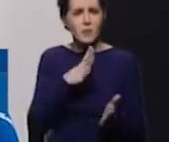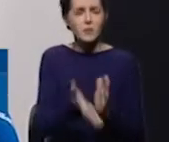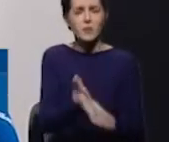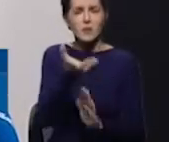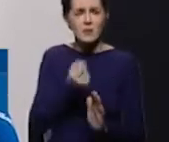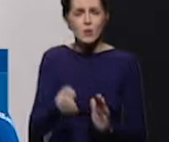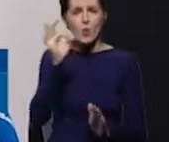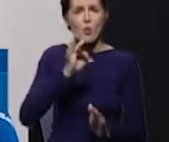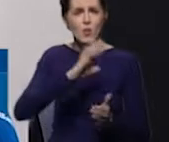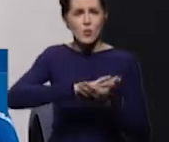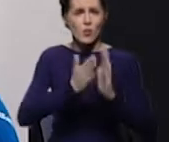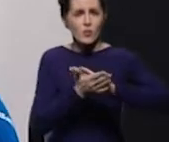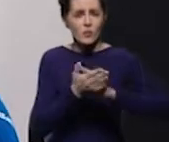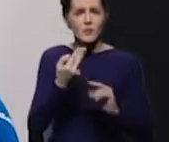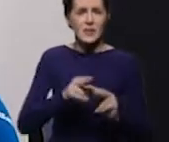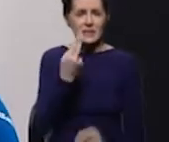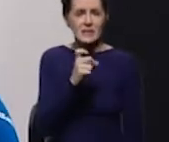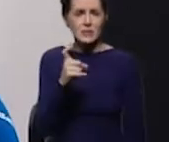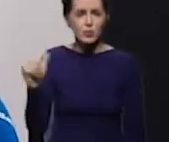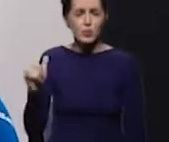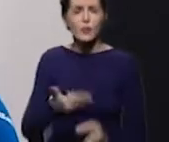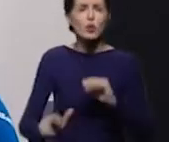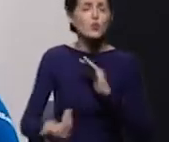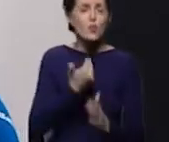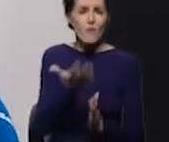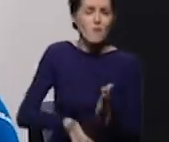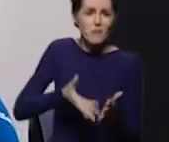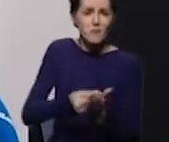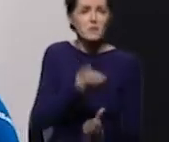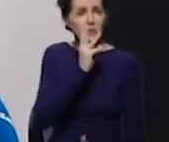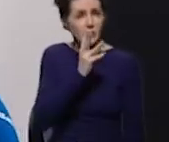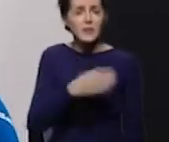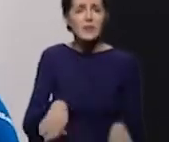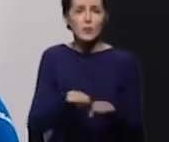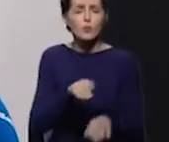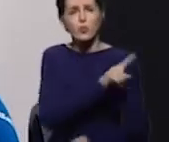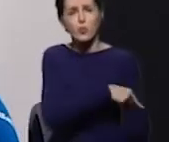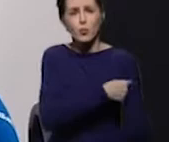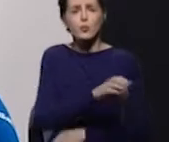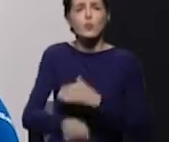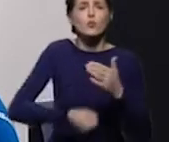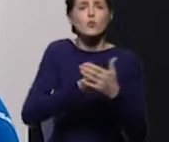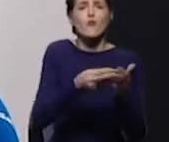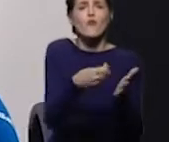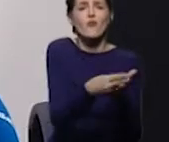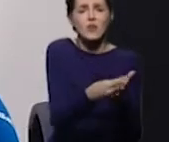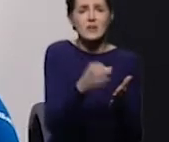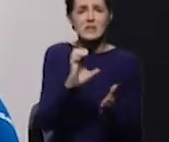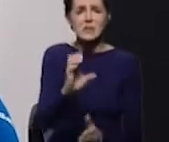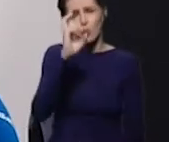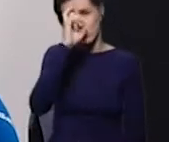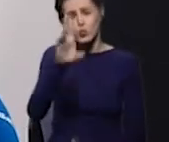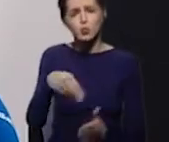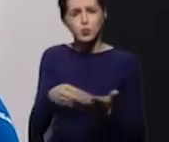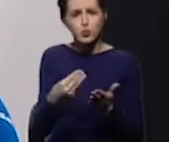по договорам для виплати нової заробітної плати, то такі лікарні будуть дофінансуватися із державного бюджету